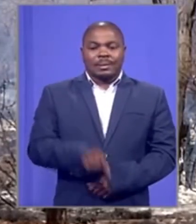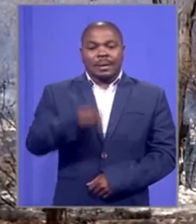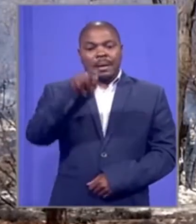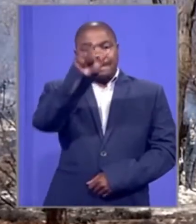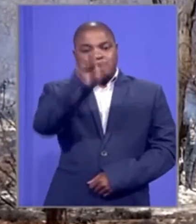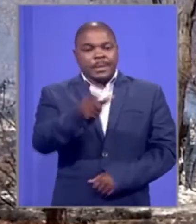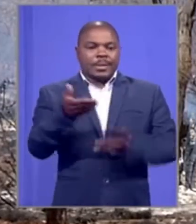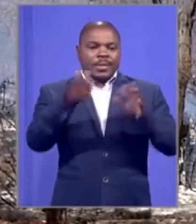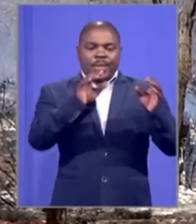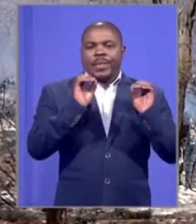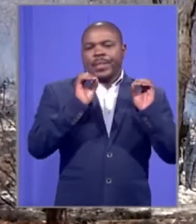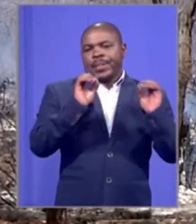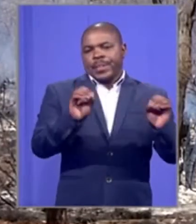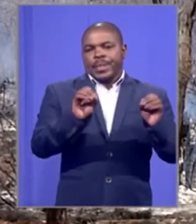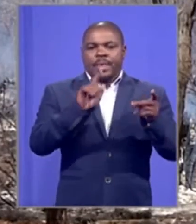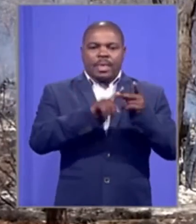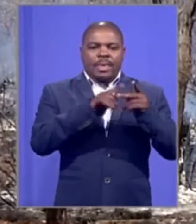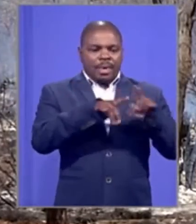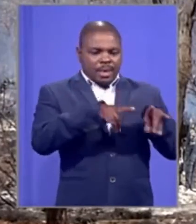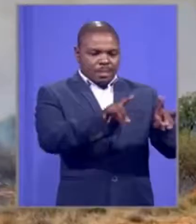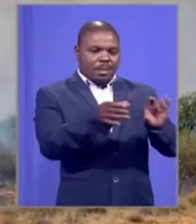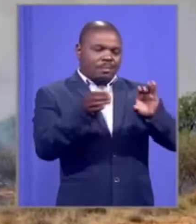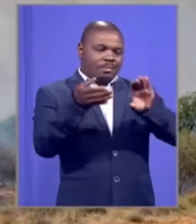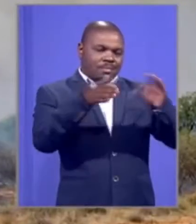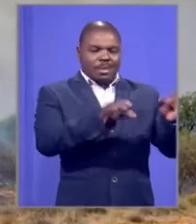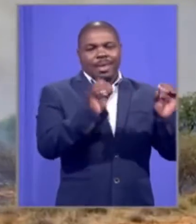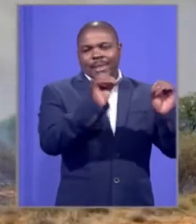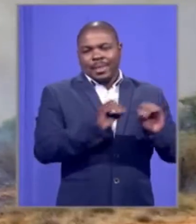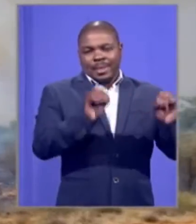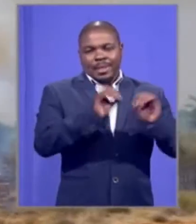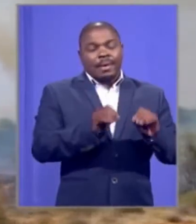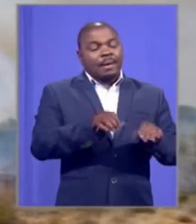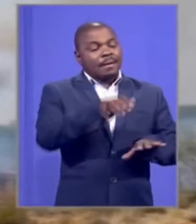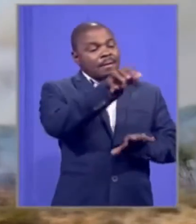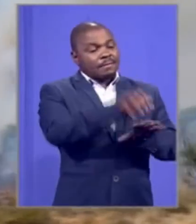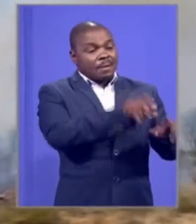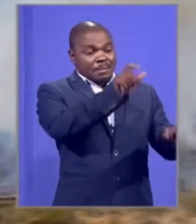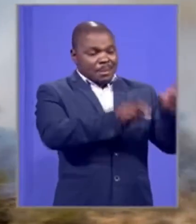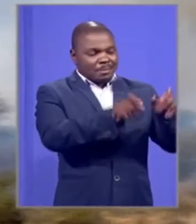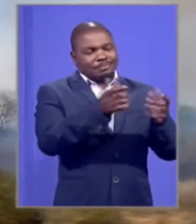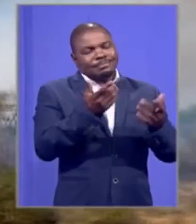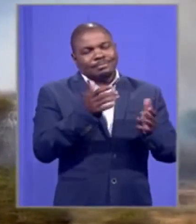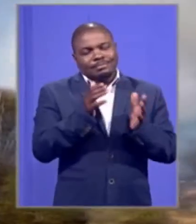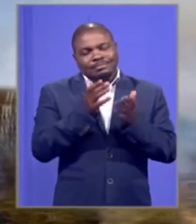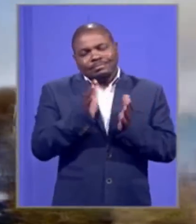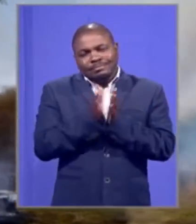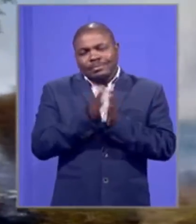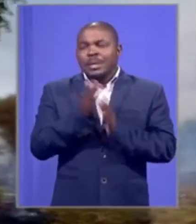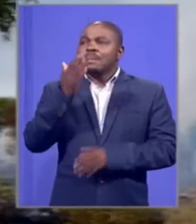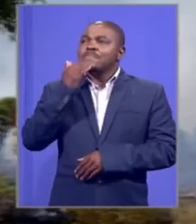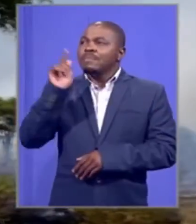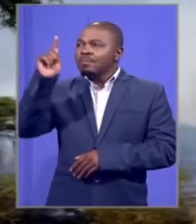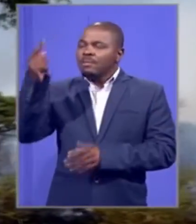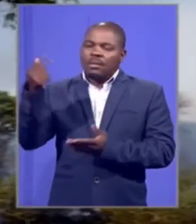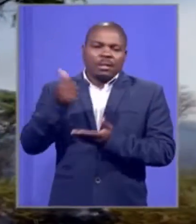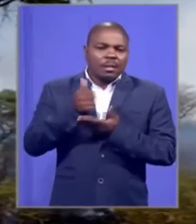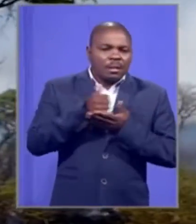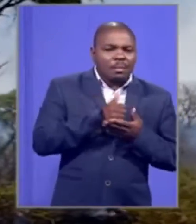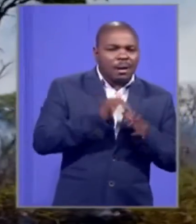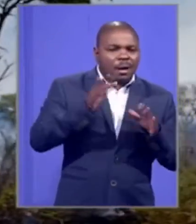tlhokafale ope kana go swa ga diruiwa, balemirui ba ikwetse go thusiwa ka ditimamolelo